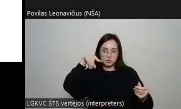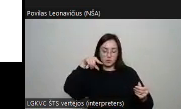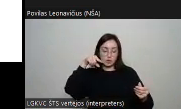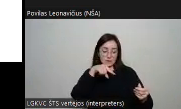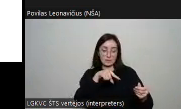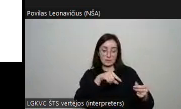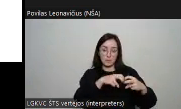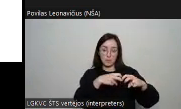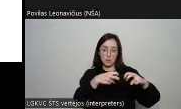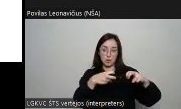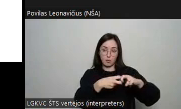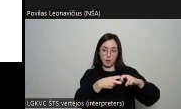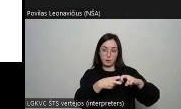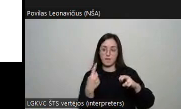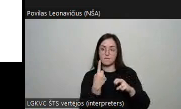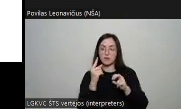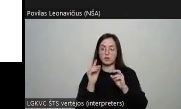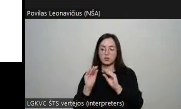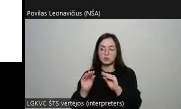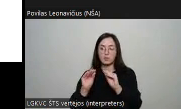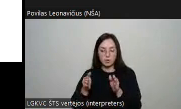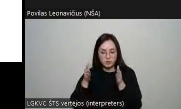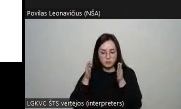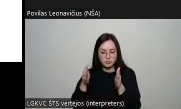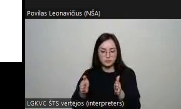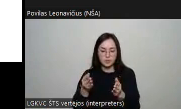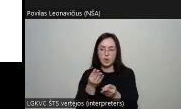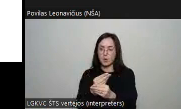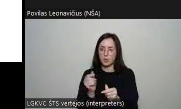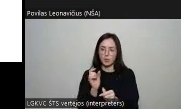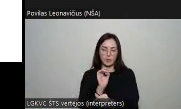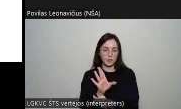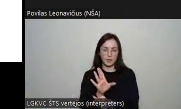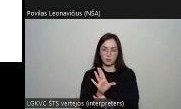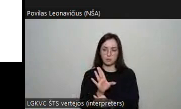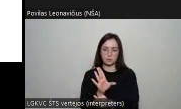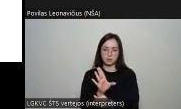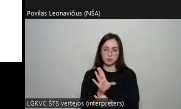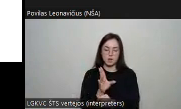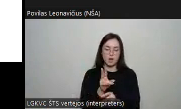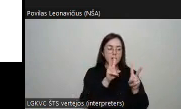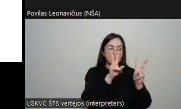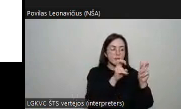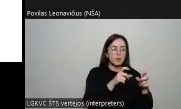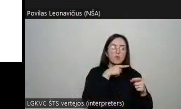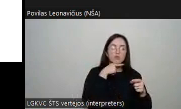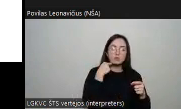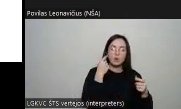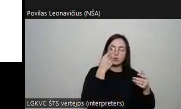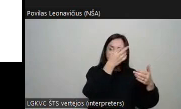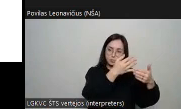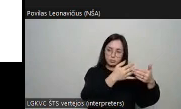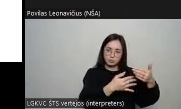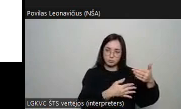problemą vieno dalyko rėmuose neįsispręsti. Yra daugybė tų temų ir būtent tą problemą galima